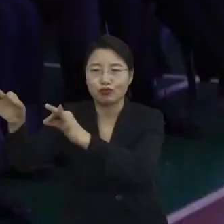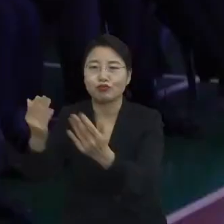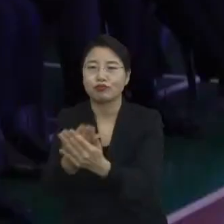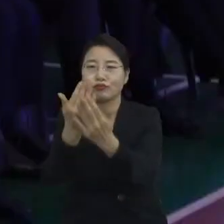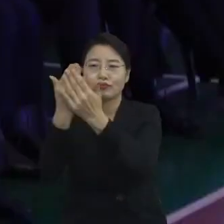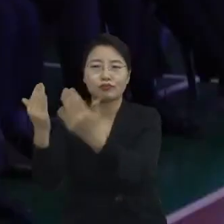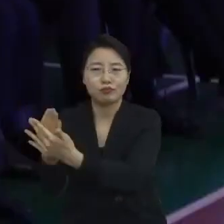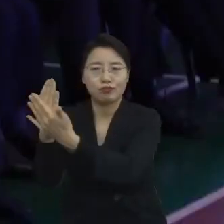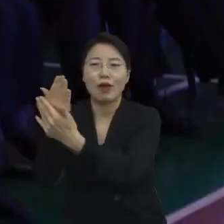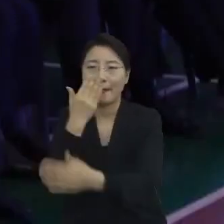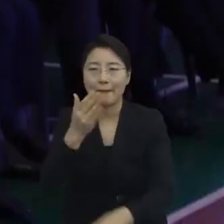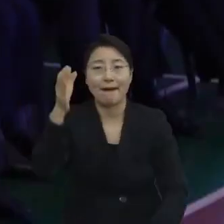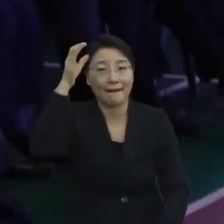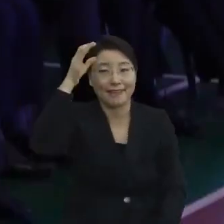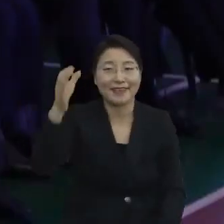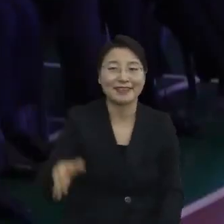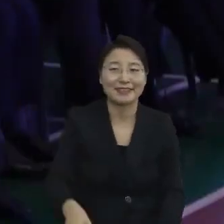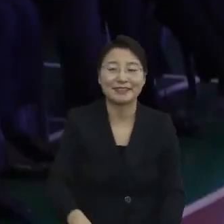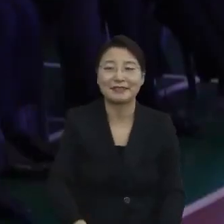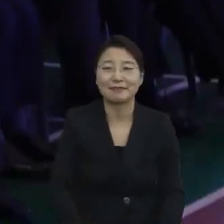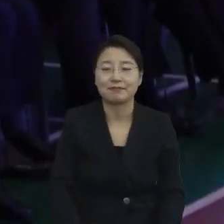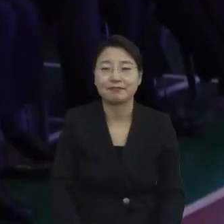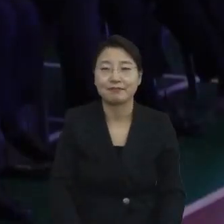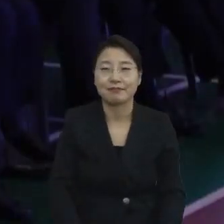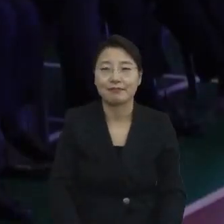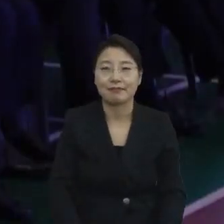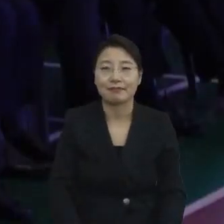진행해 나가도록 하겠습니다. 고맙습니다.